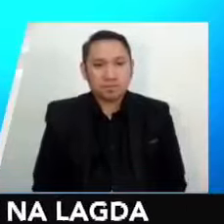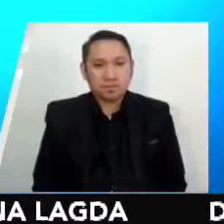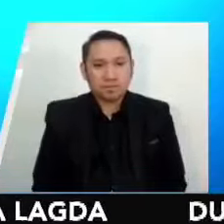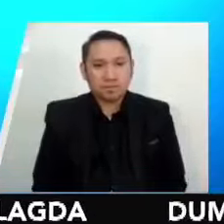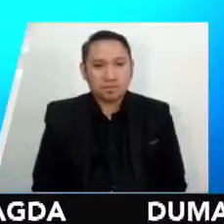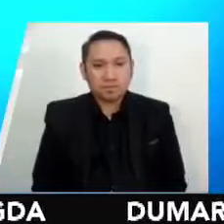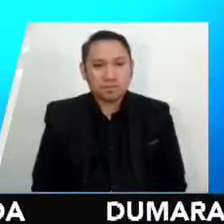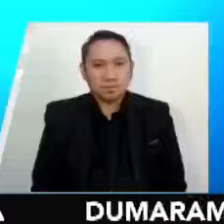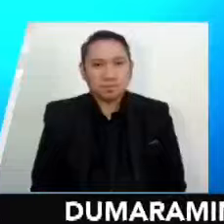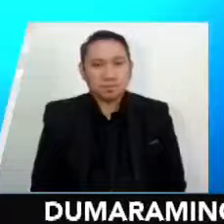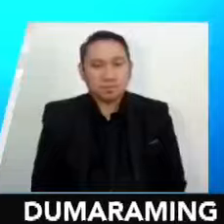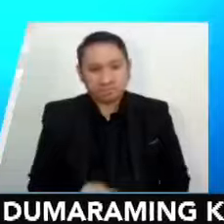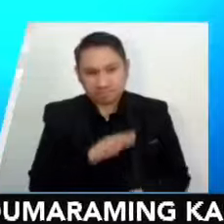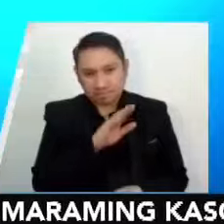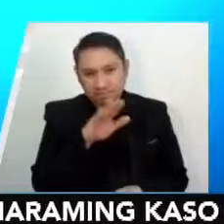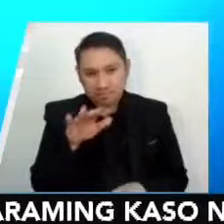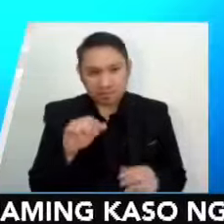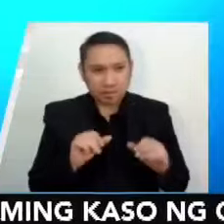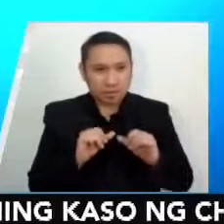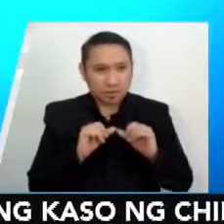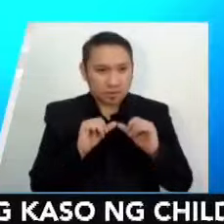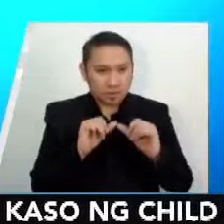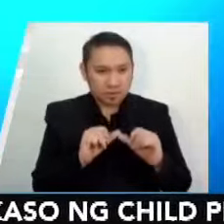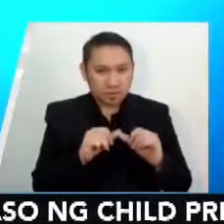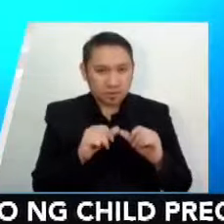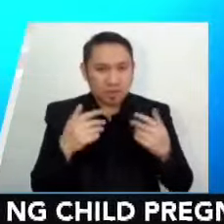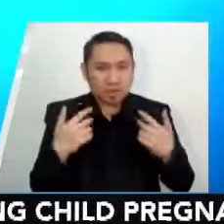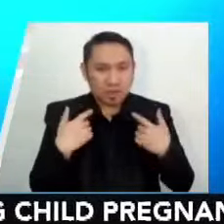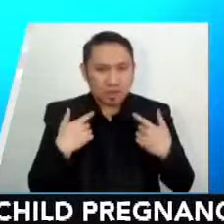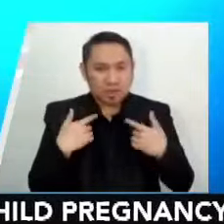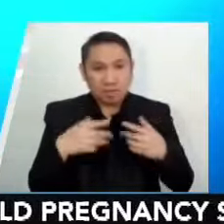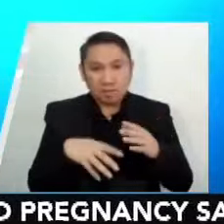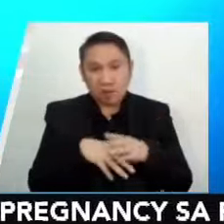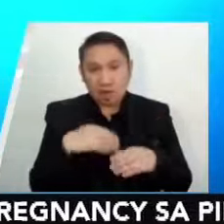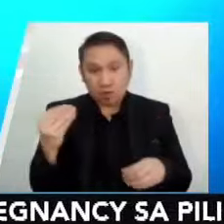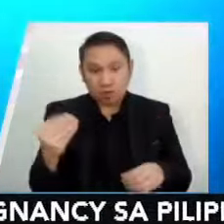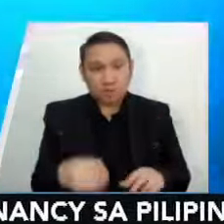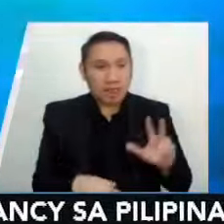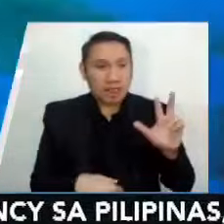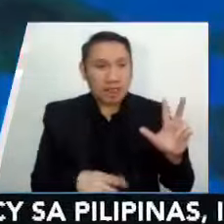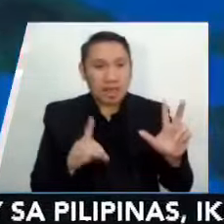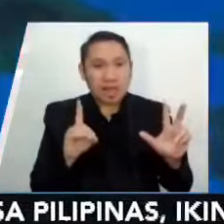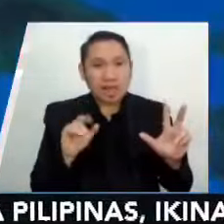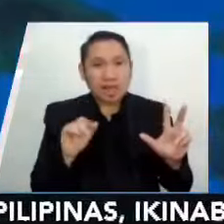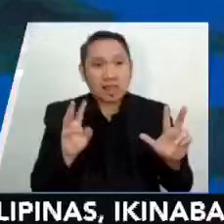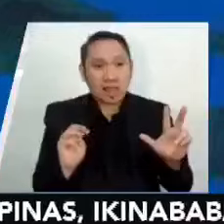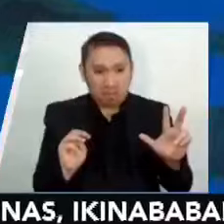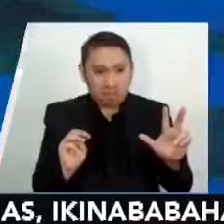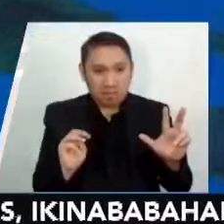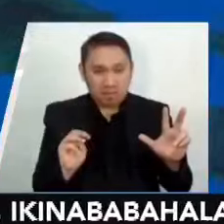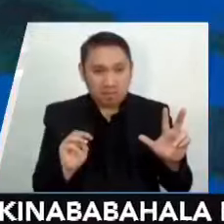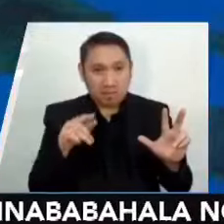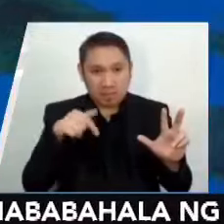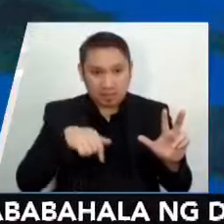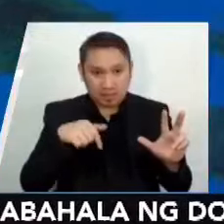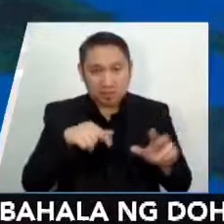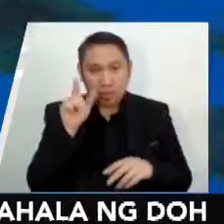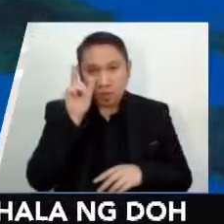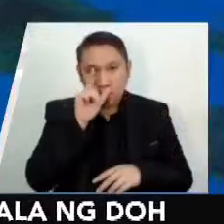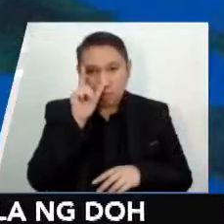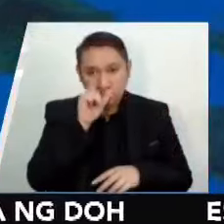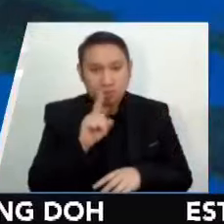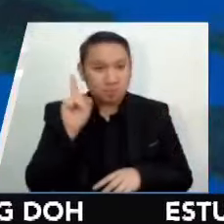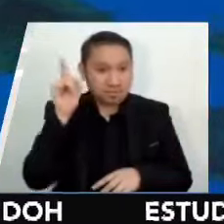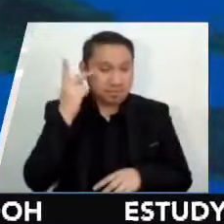Mga kapuso, patuloy na nagpapakawala ng tubig ng tatlong dam dito sa Luzon. Ayon po sa PAGASA, tatlong gates ng Binga Reservoir sa Benguet